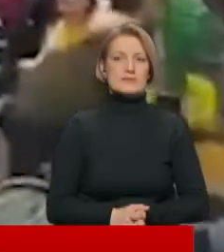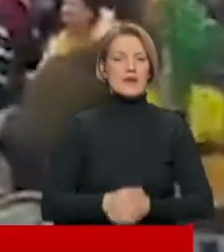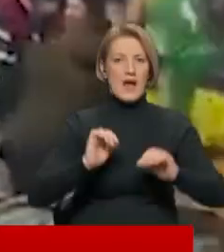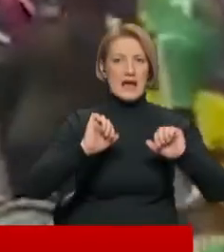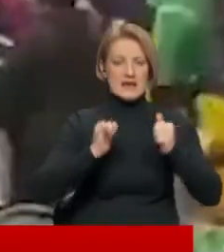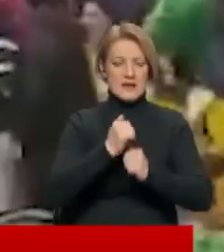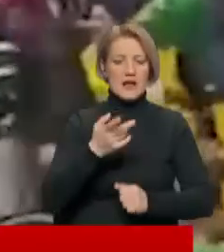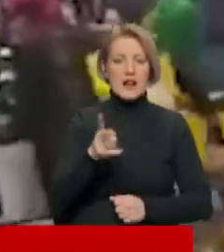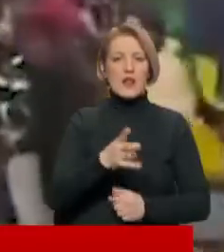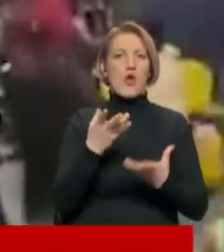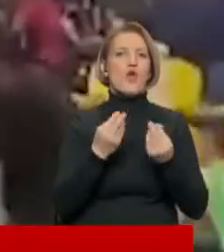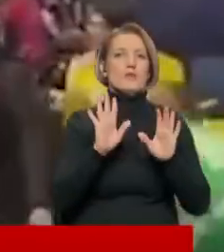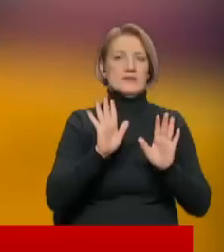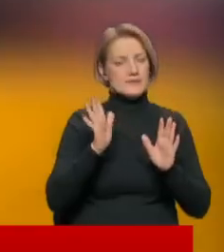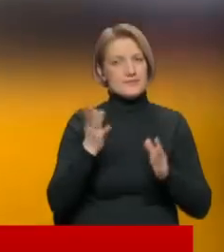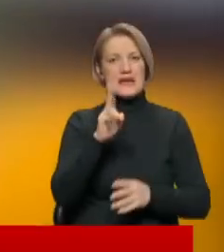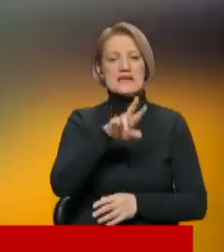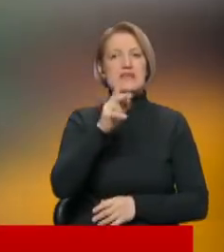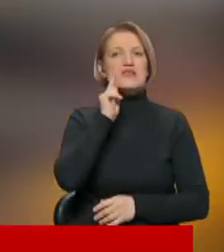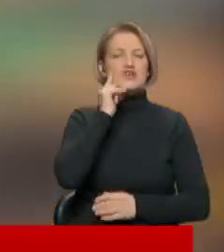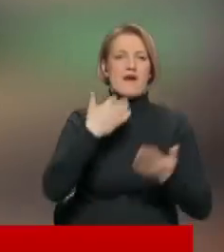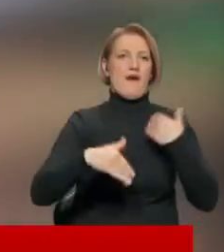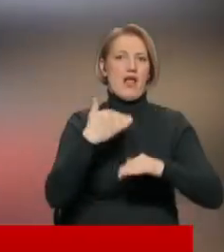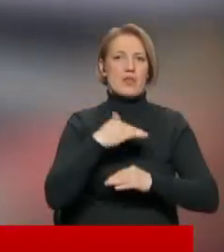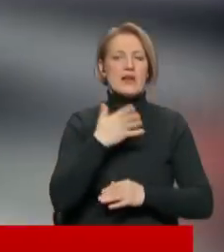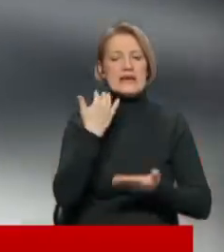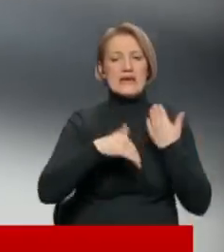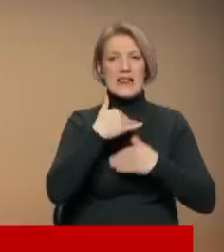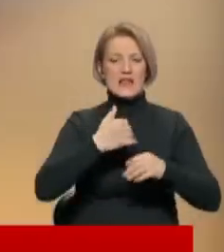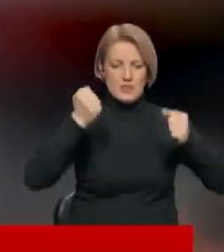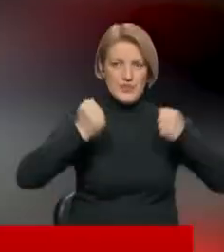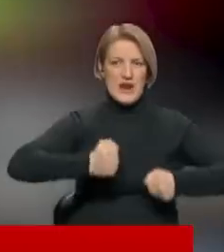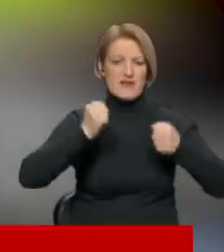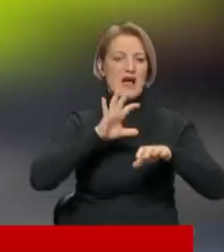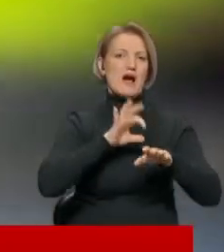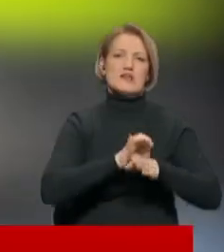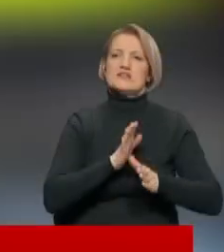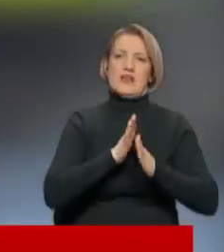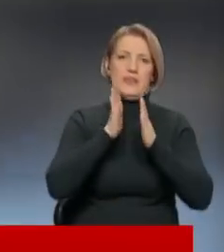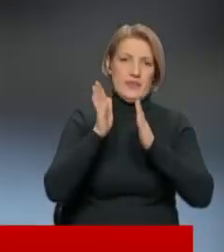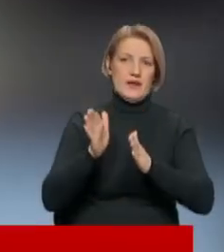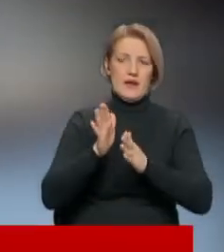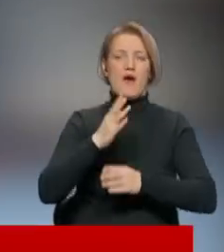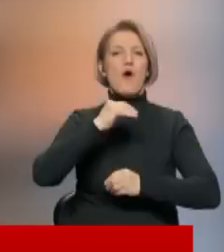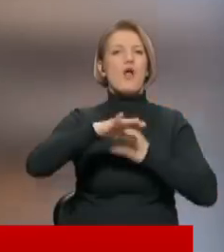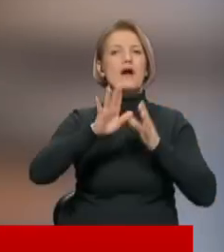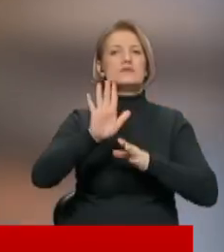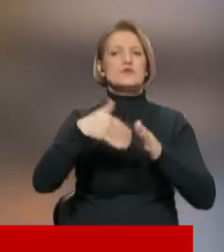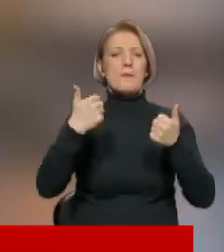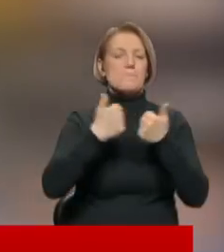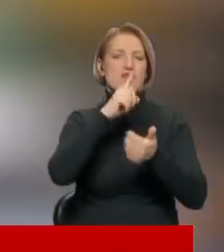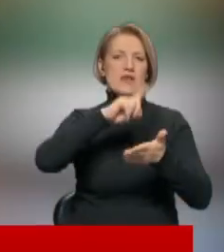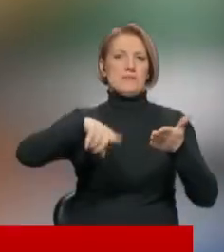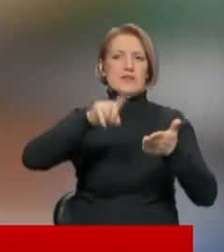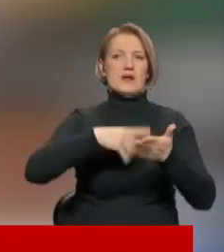kazada can kaybı yaşanmadı 27 kişi yaralandı yaralanan taraftarlar hastaneleri kaldırıldı olayın ardından maç